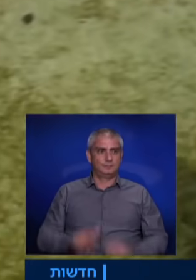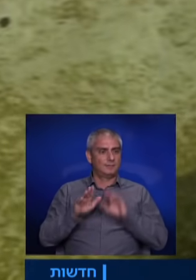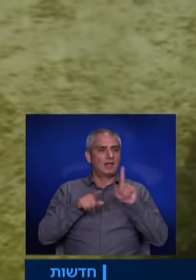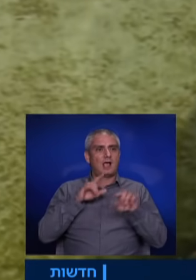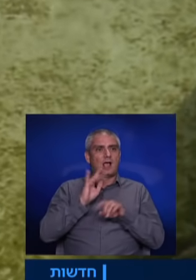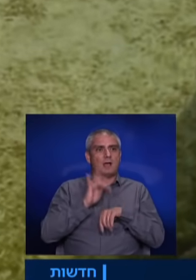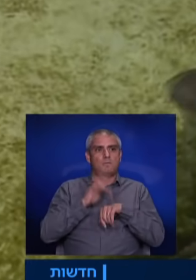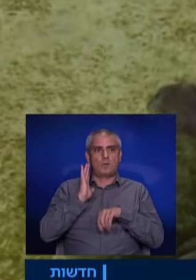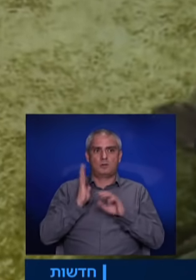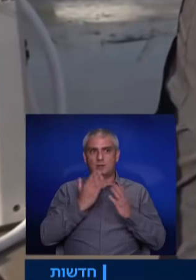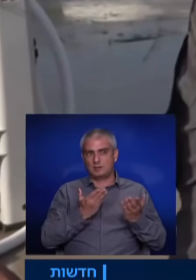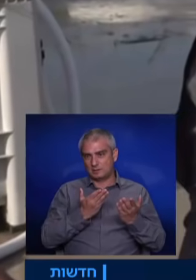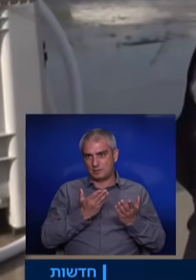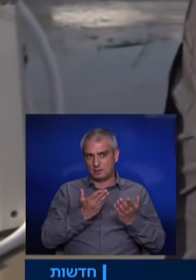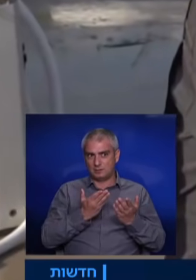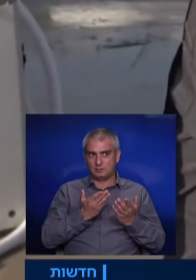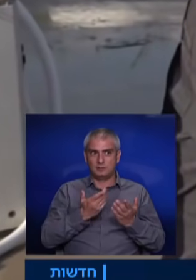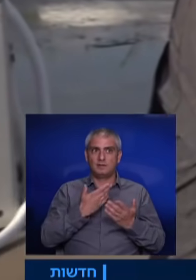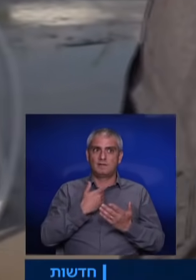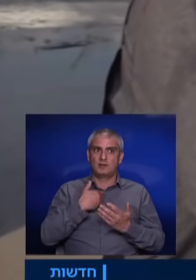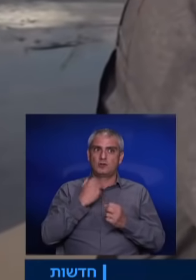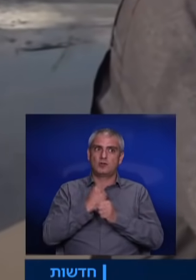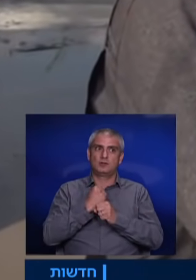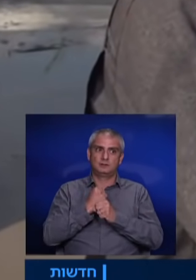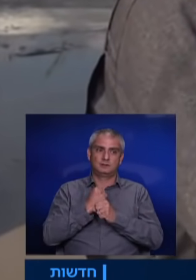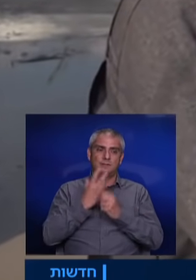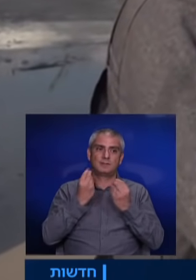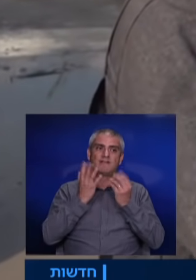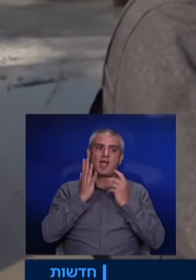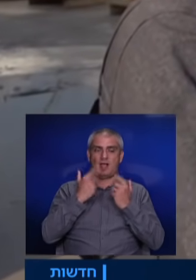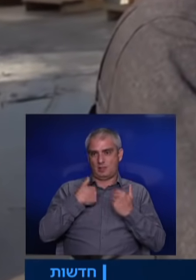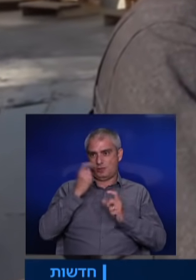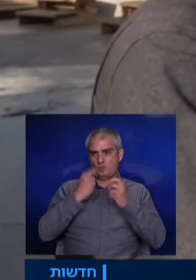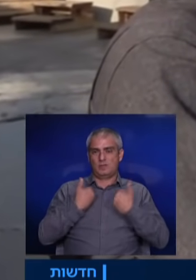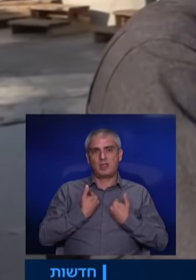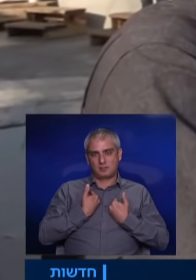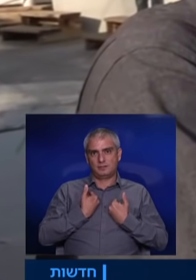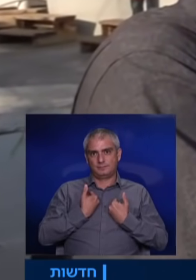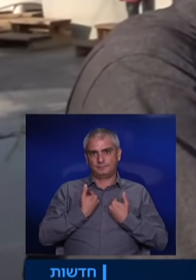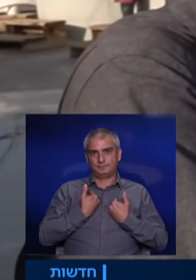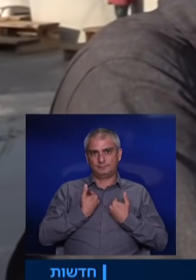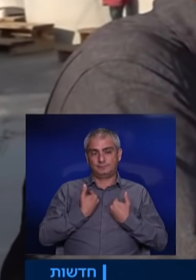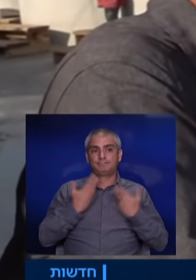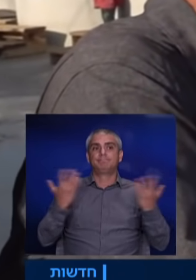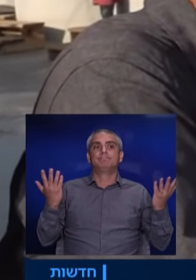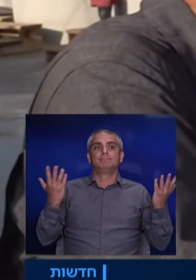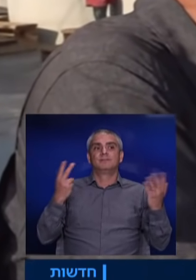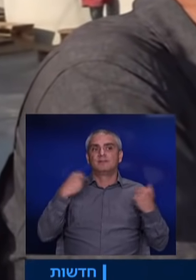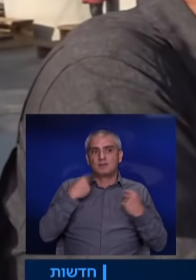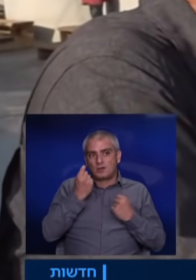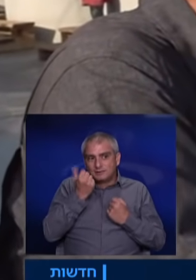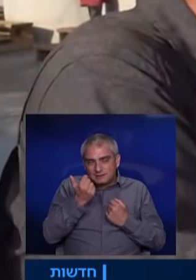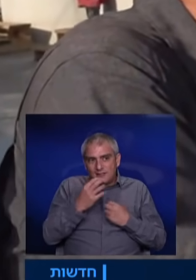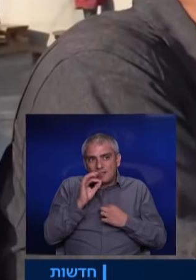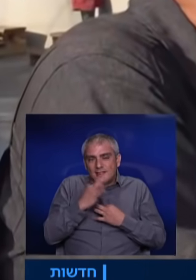פגיעה, שאנחנו עושים לה המון רע, בתור המין האנושי. ואני עושה קצת את הטיפה